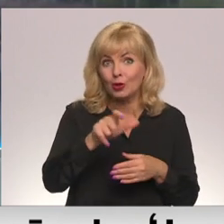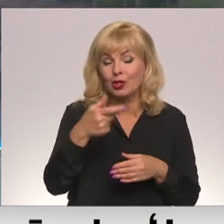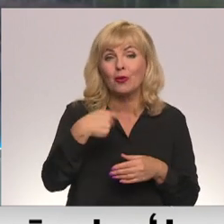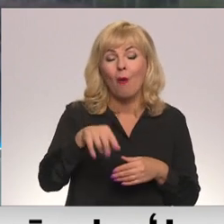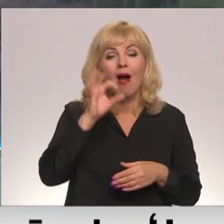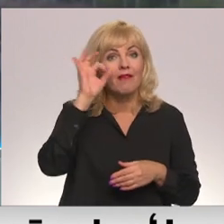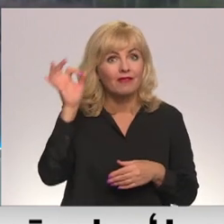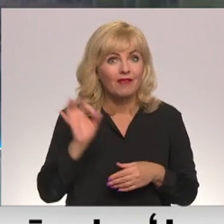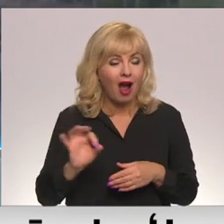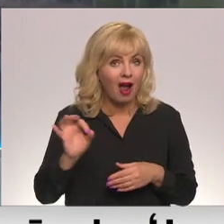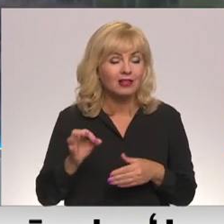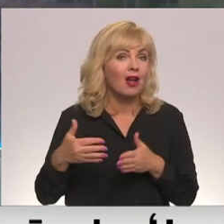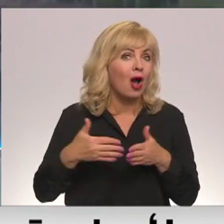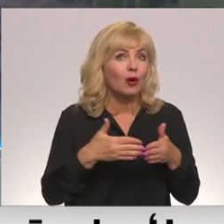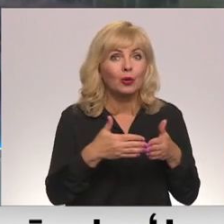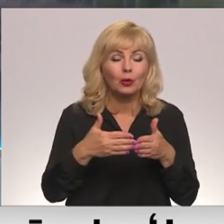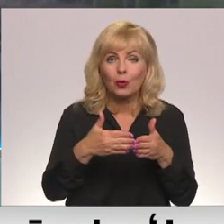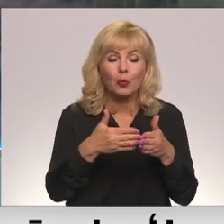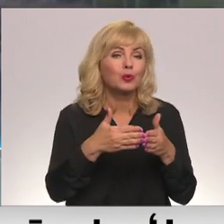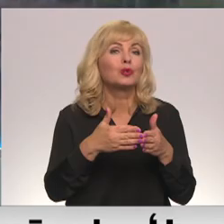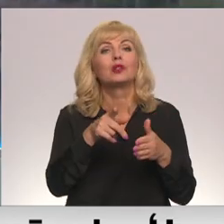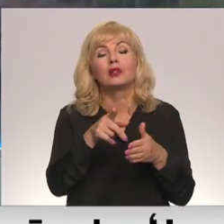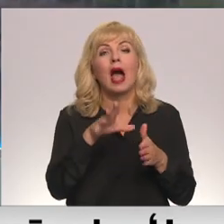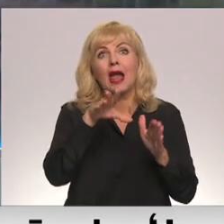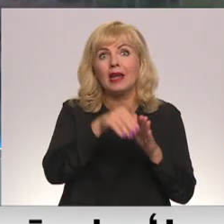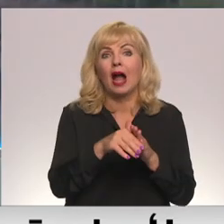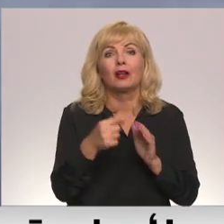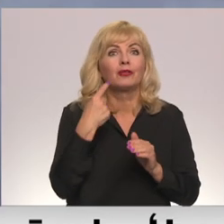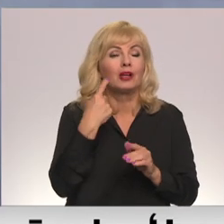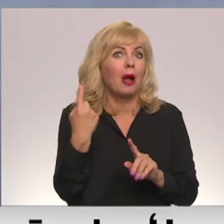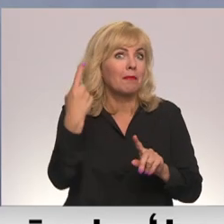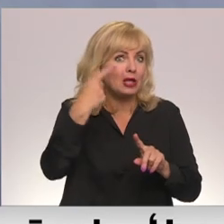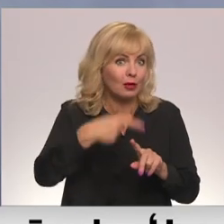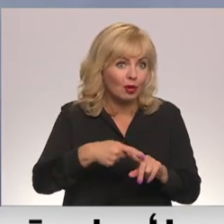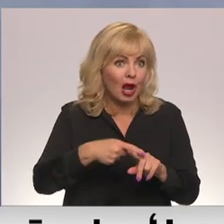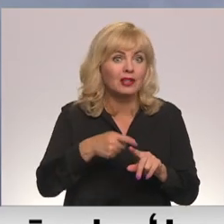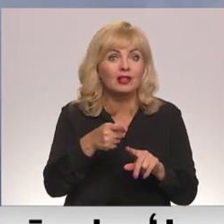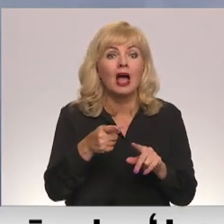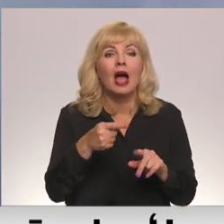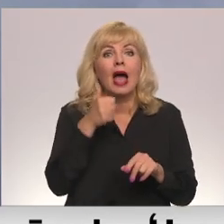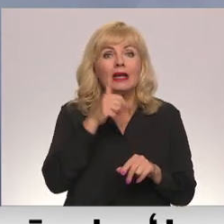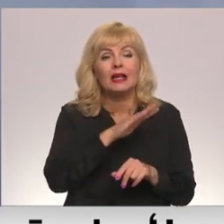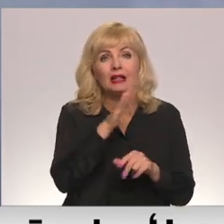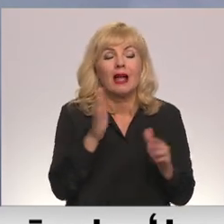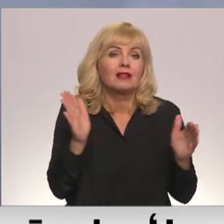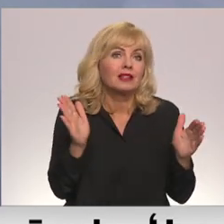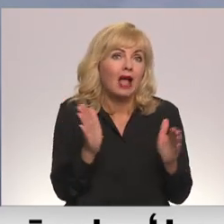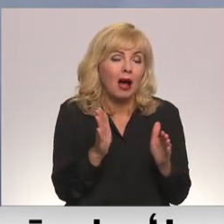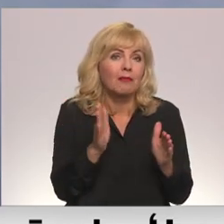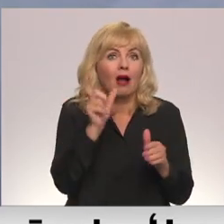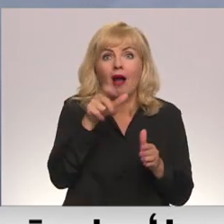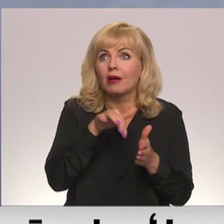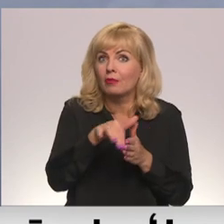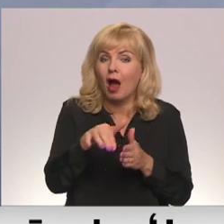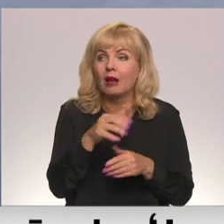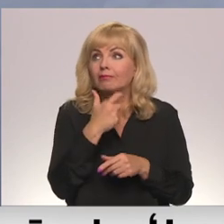Vācijas. Apjomīgā kruīza milža maršrutā Rīga iekļauta pirmo reizi. Kuģa izmēra lika samazināt ikdienas steigu nevienam viengarām gājējam